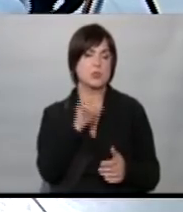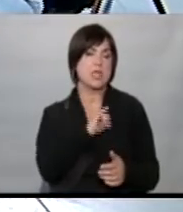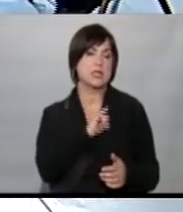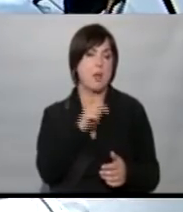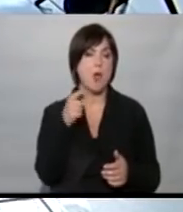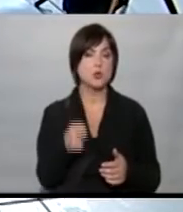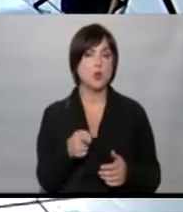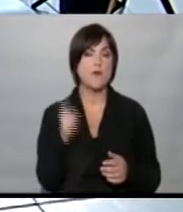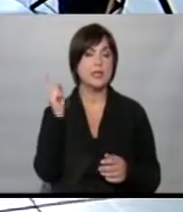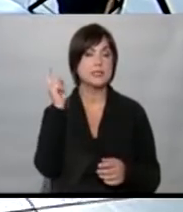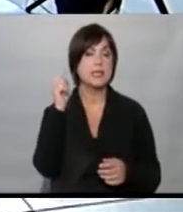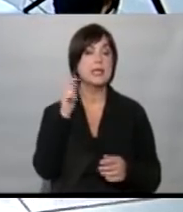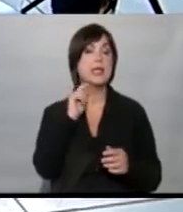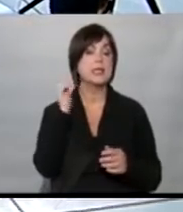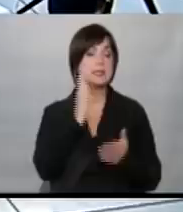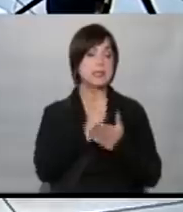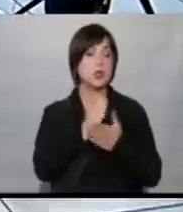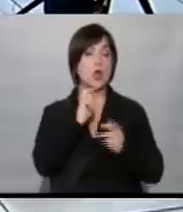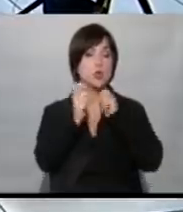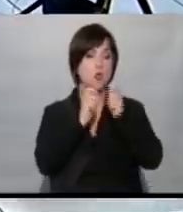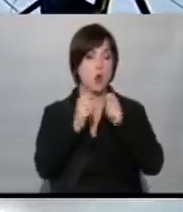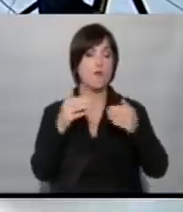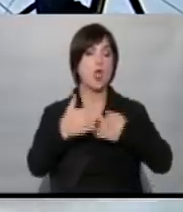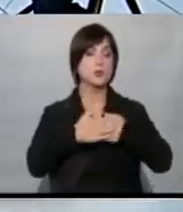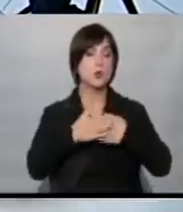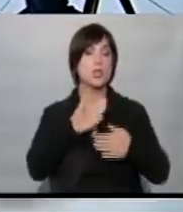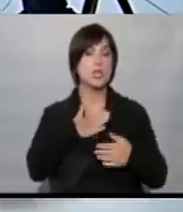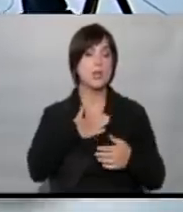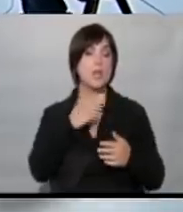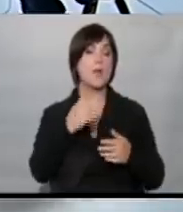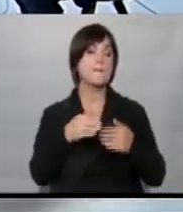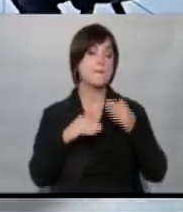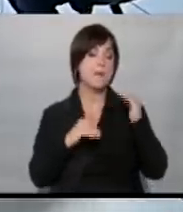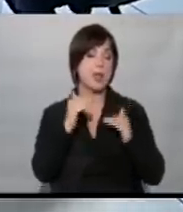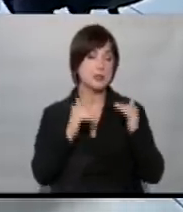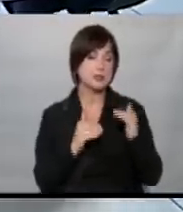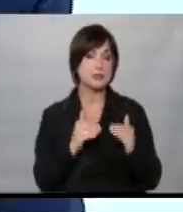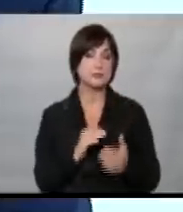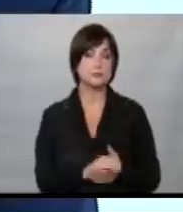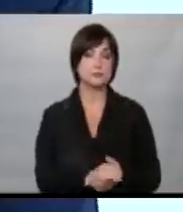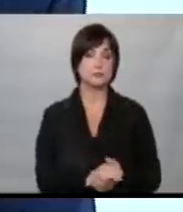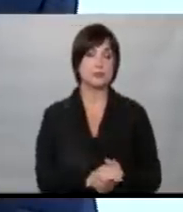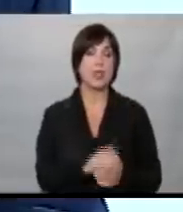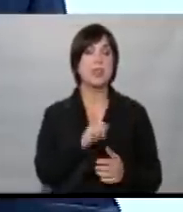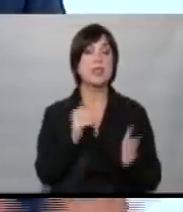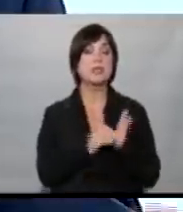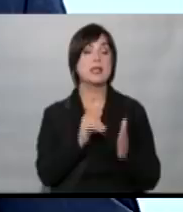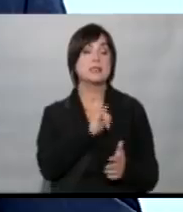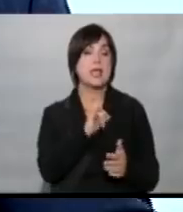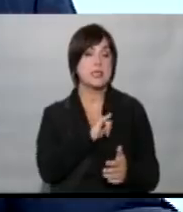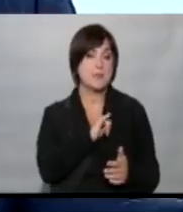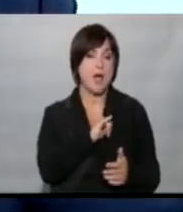занимаваме со тоа, секој договор, секоја спогодба, значи во себе се одржи балансирани реченици. Затоа сме доведени дека не треба се